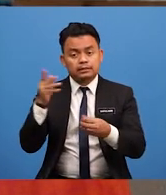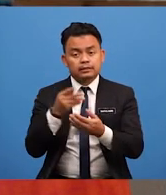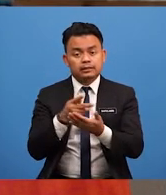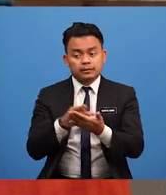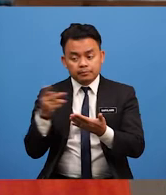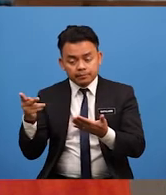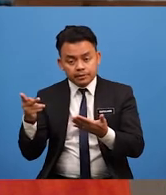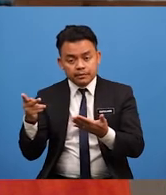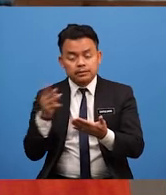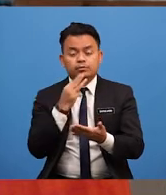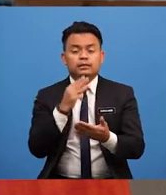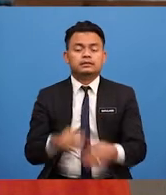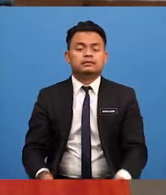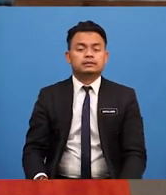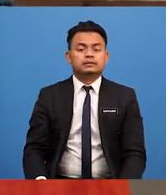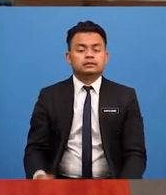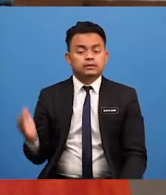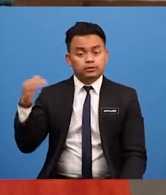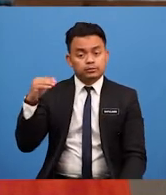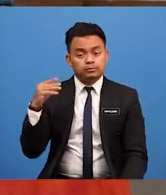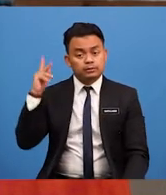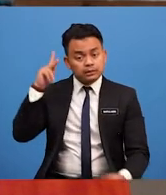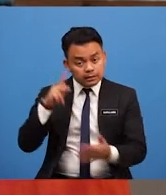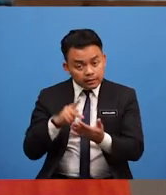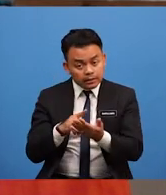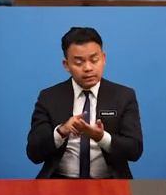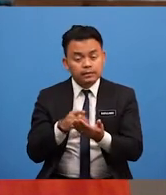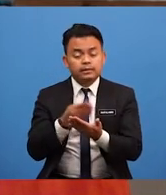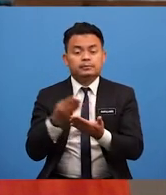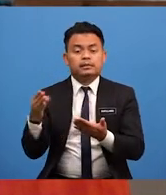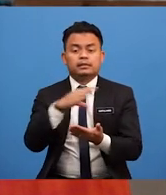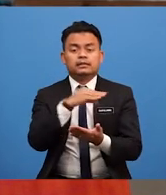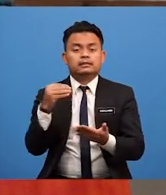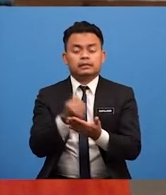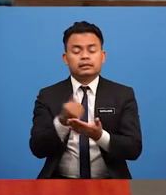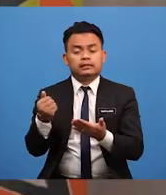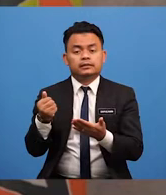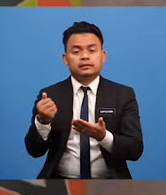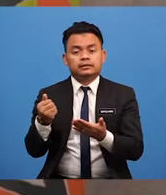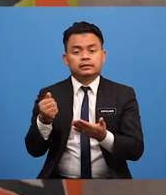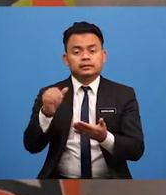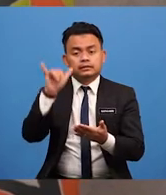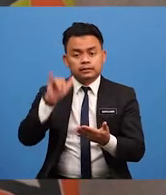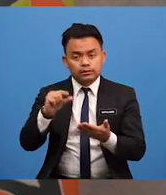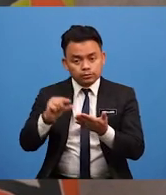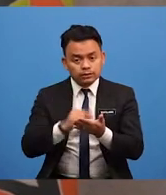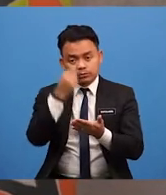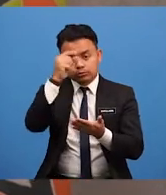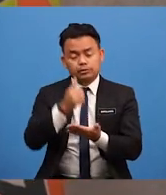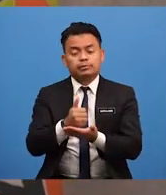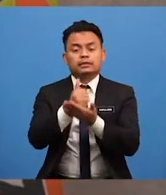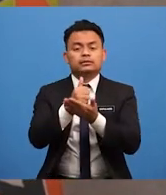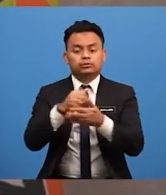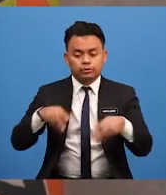bahan dan peralatan yang digunakan untuk membantu proses ini. Pada masa yang